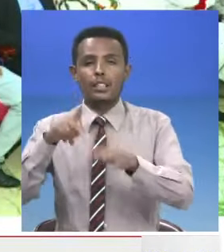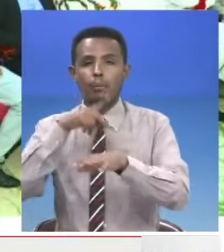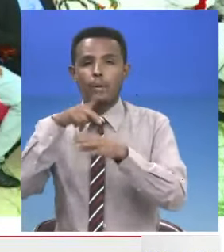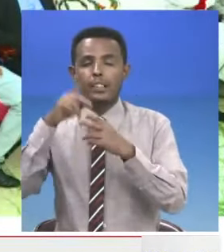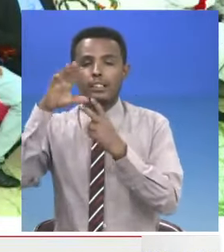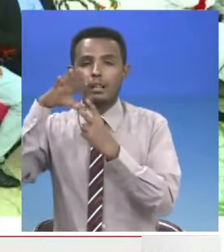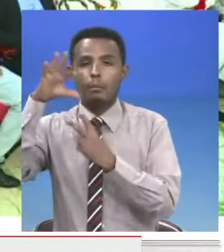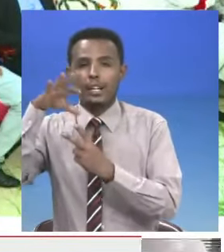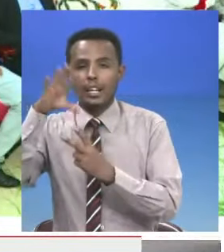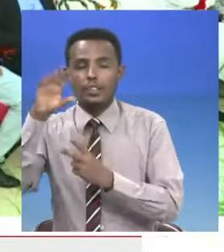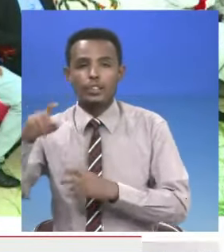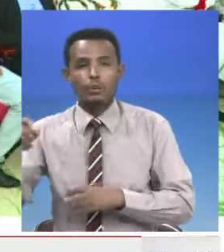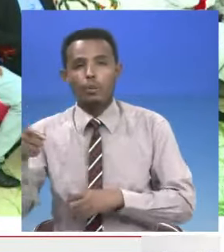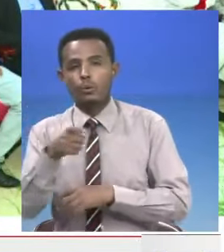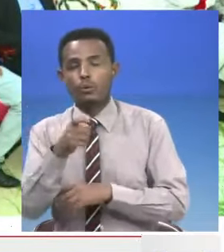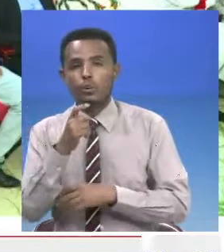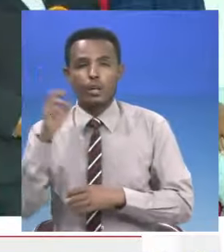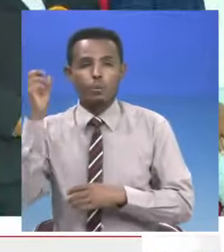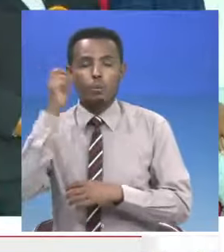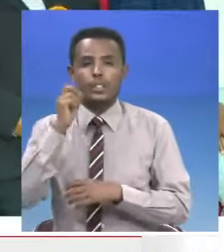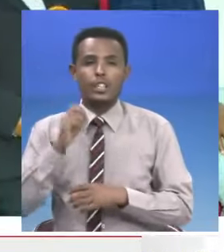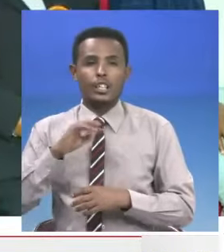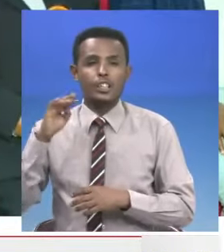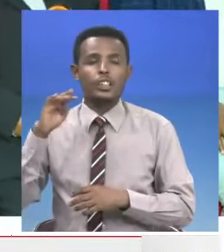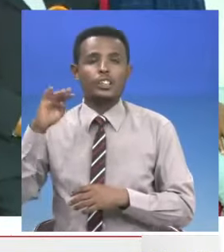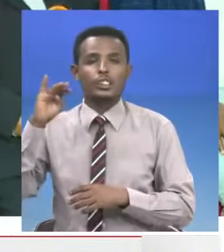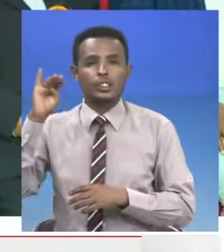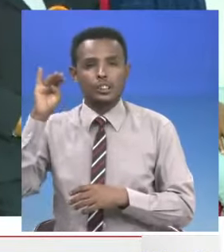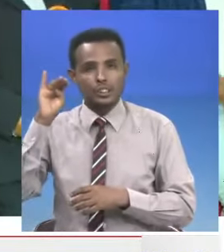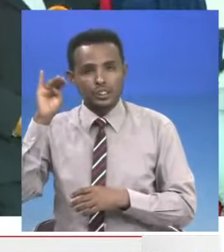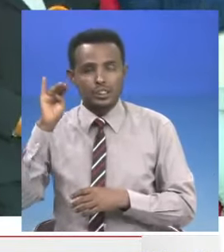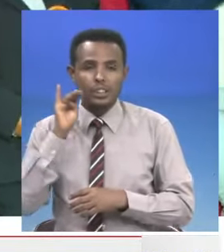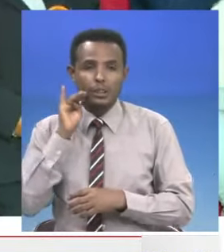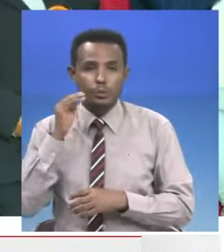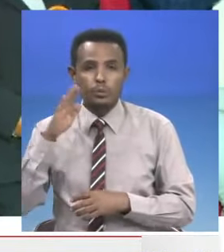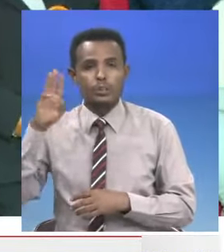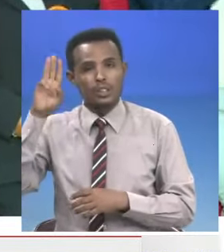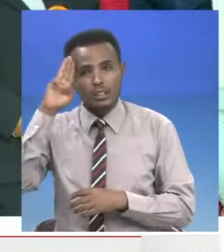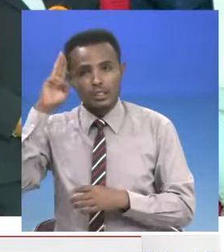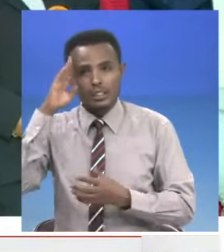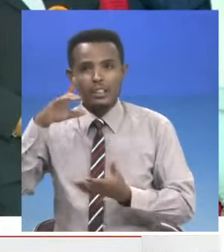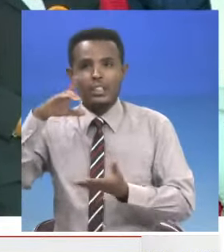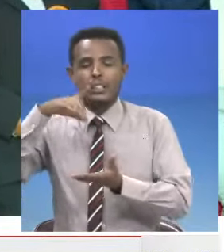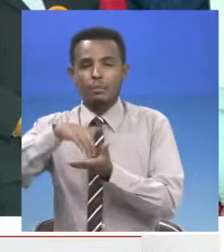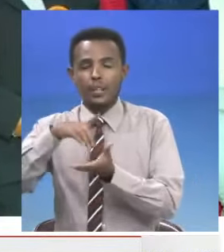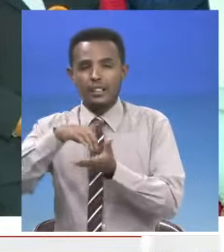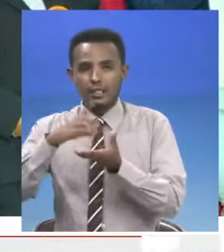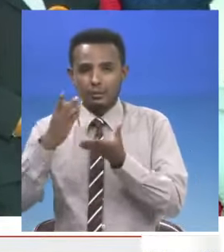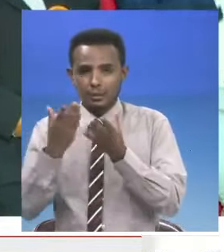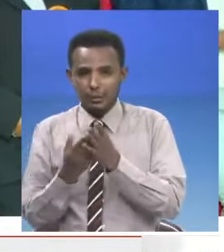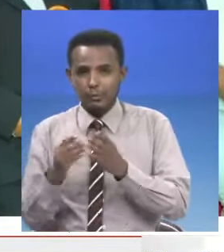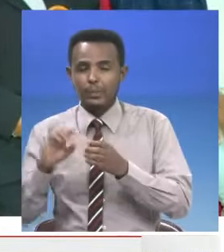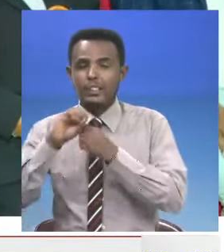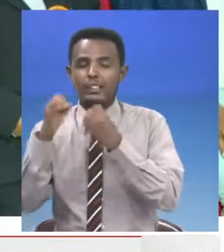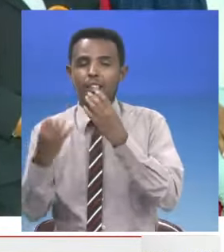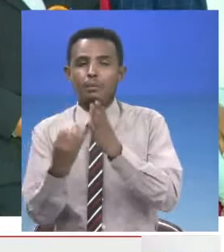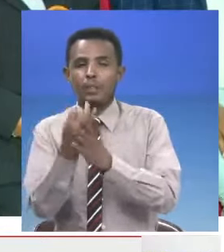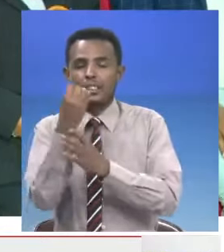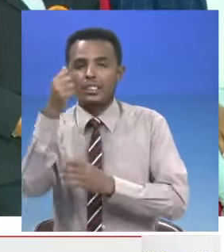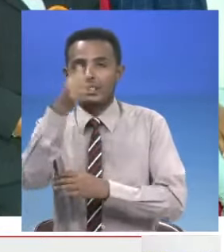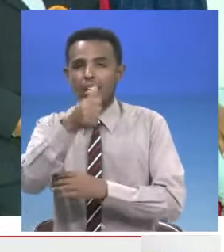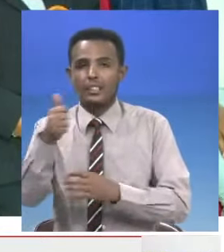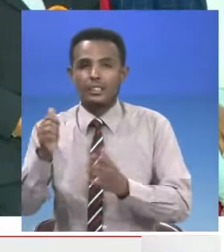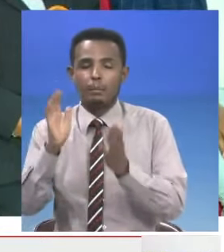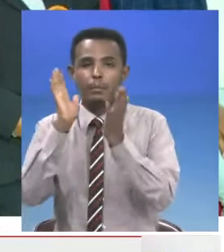ተመራጭ የሆኑት ወይዘሮ ጫልቱ ሳኒ የከተማና መሰረተ ልማት ሚኒስትር፣ እንዲሁም የአዲስ አበባ ብልጽግና